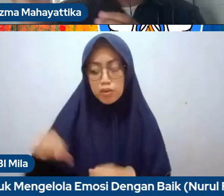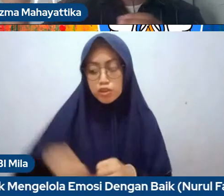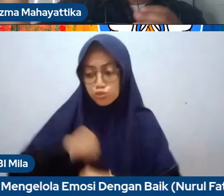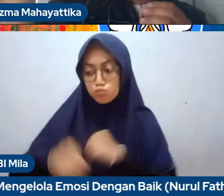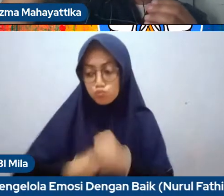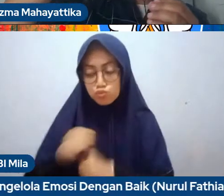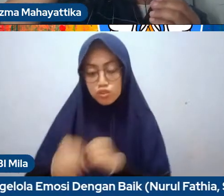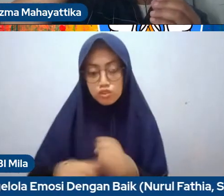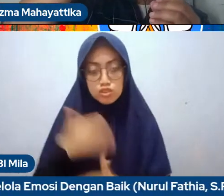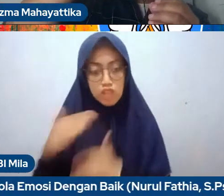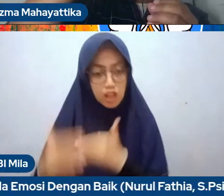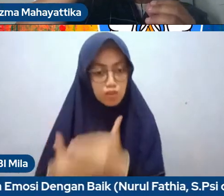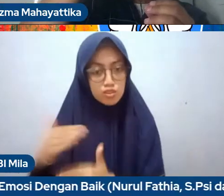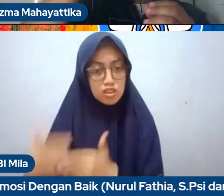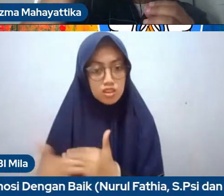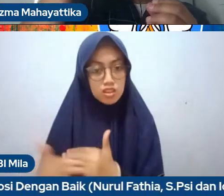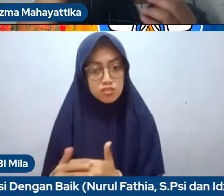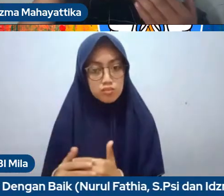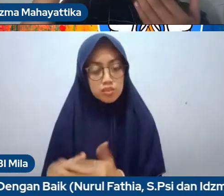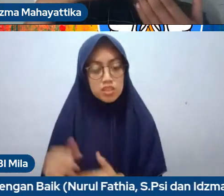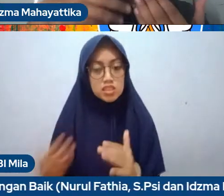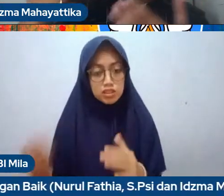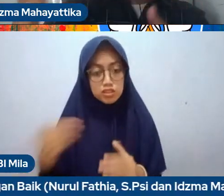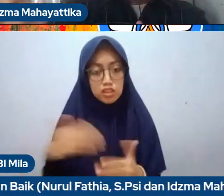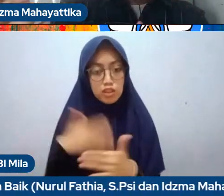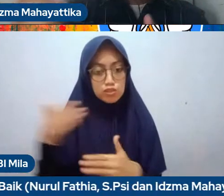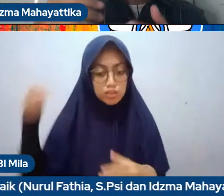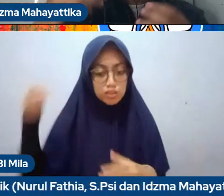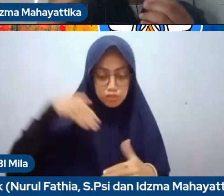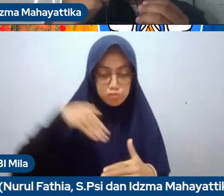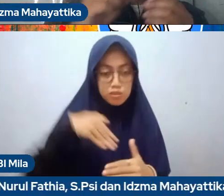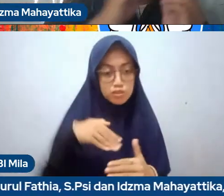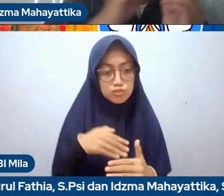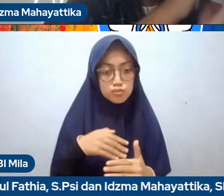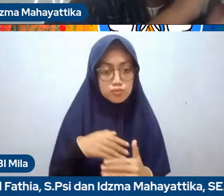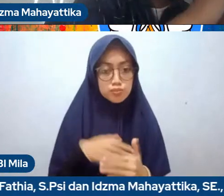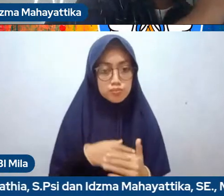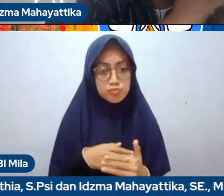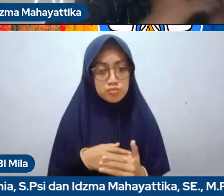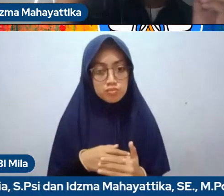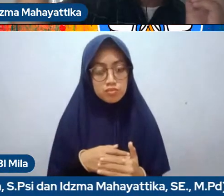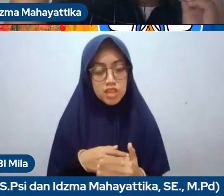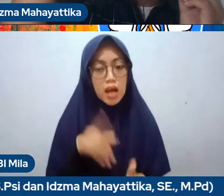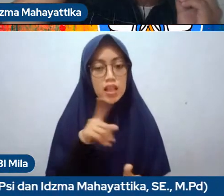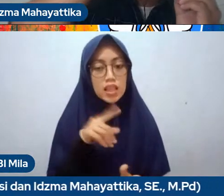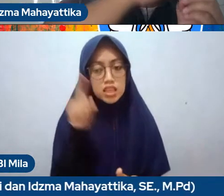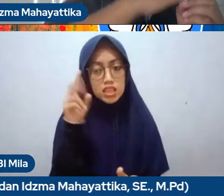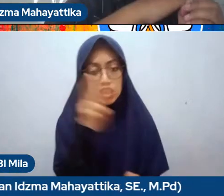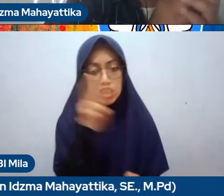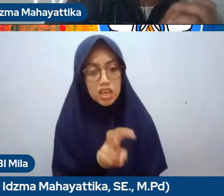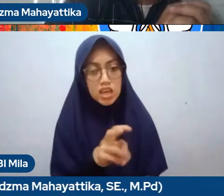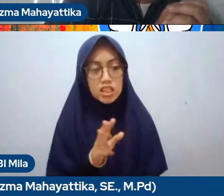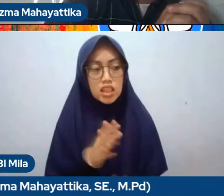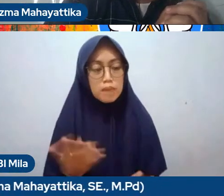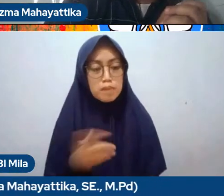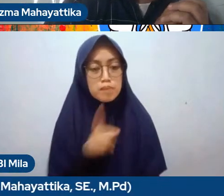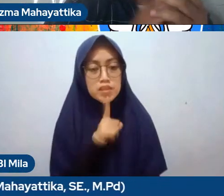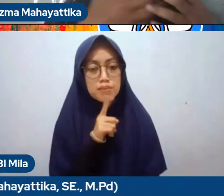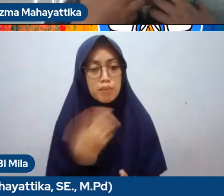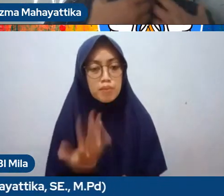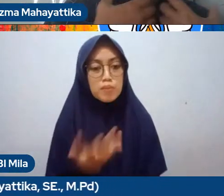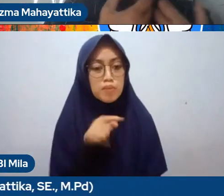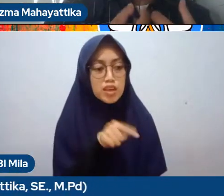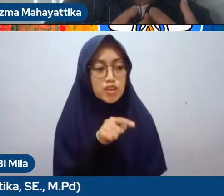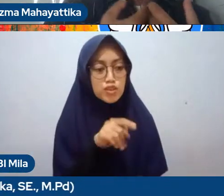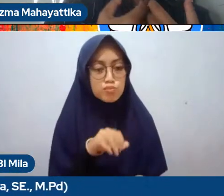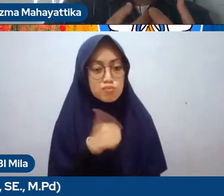perlu masuk tuh ke dalam lagi tuh, ke bagaimana dia melakukan itu, terus kemudian apa sebabnya. Jadi pelan-pelan kita masuk dalam situ. Nah,